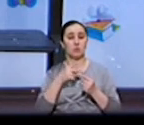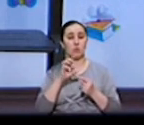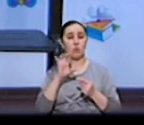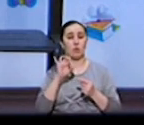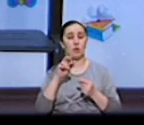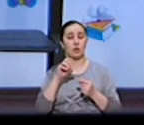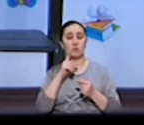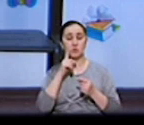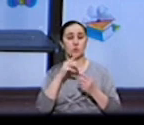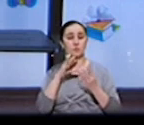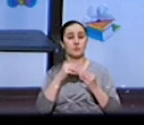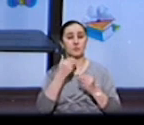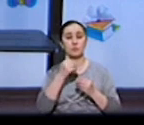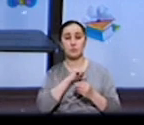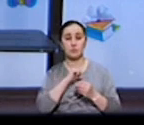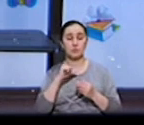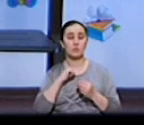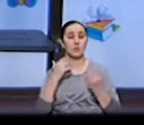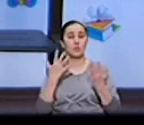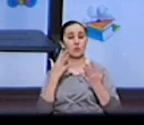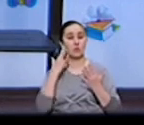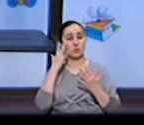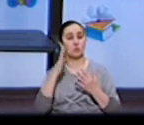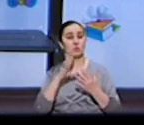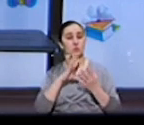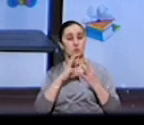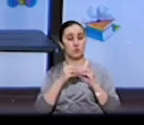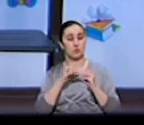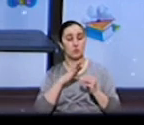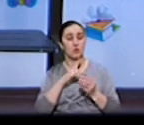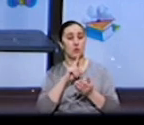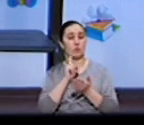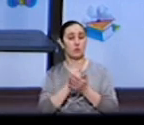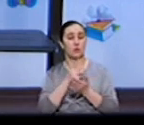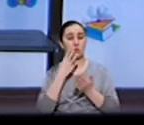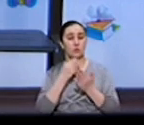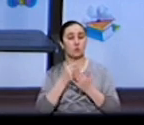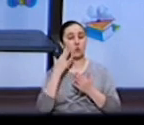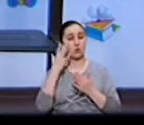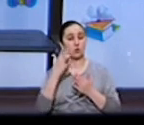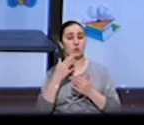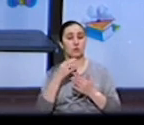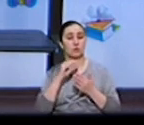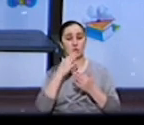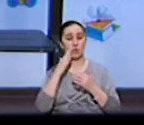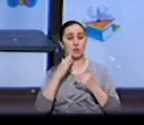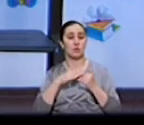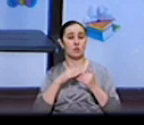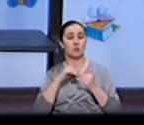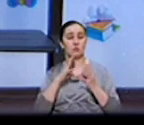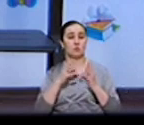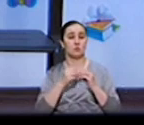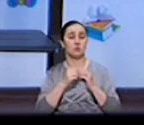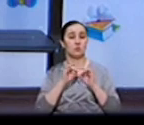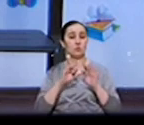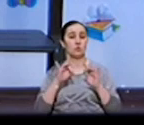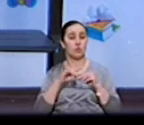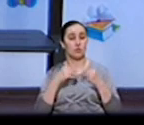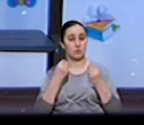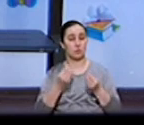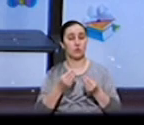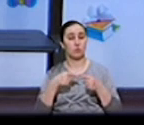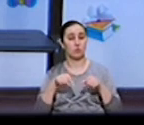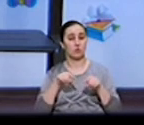o'qib o'rganganimizda siz o'zingiz qanday xulosa chiqardingiz? Albatta, o'z xulosangizni yaqinlaringizga so'zlab